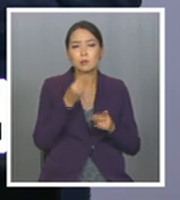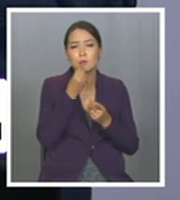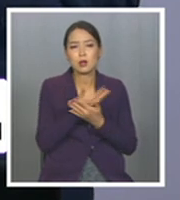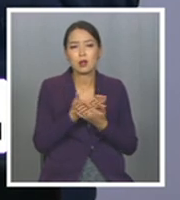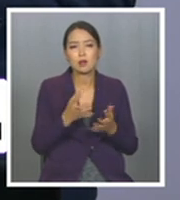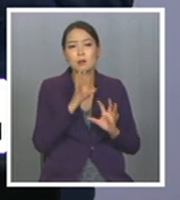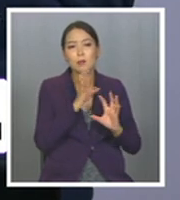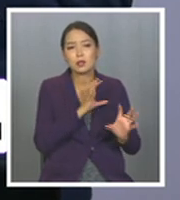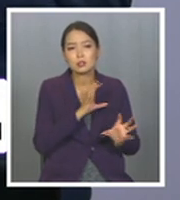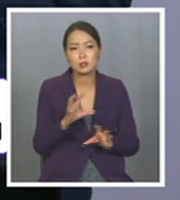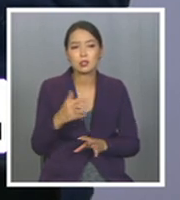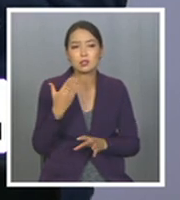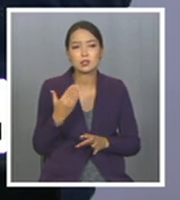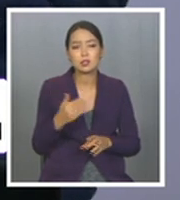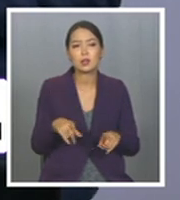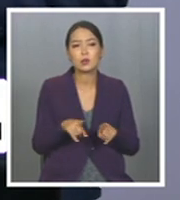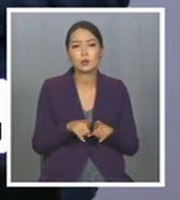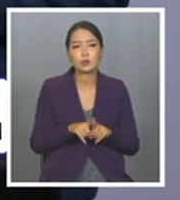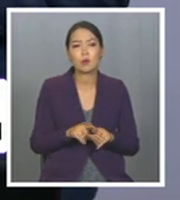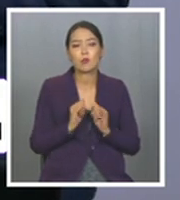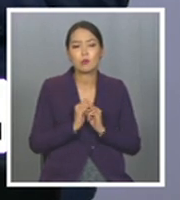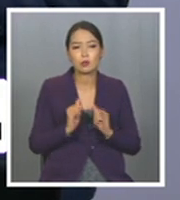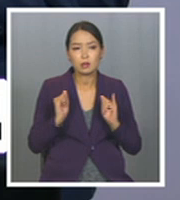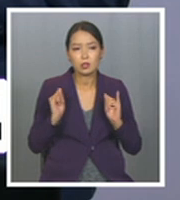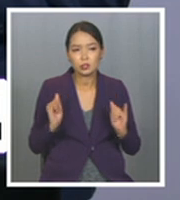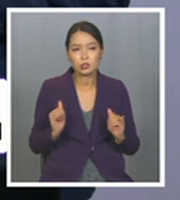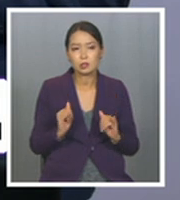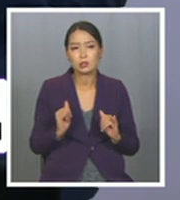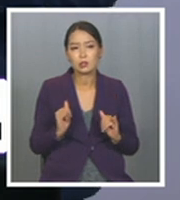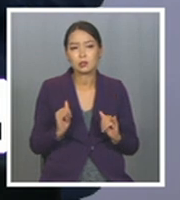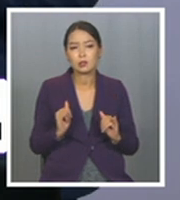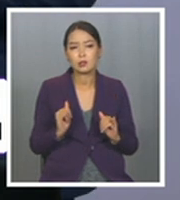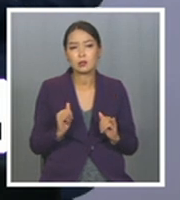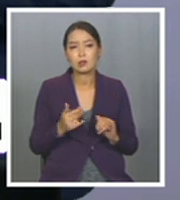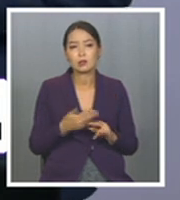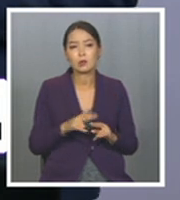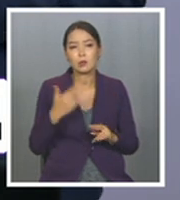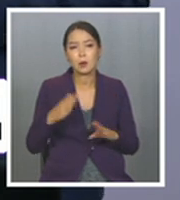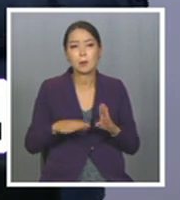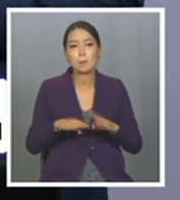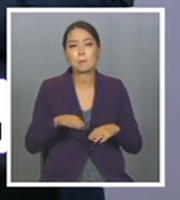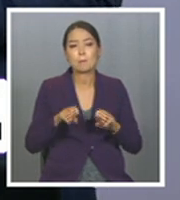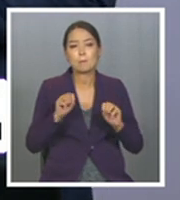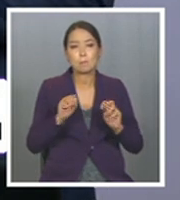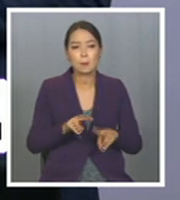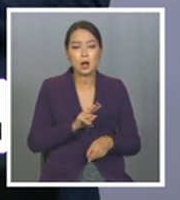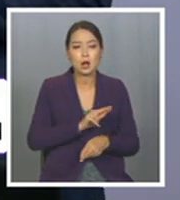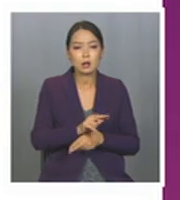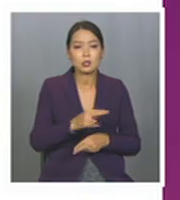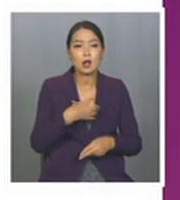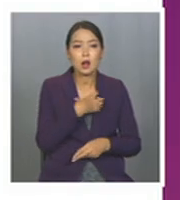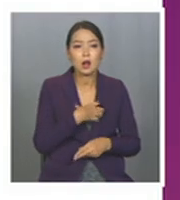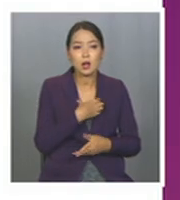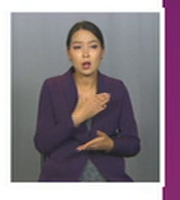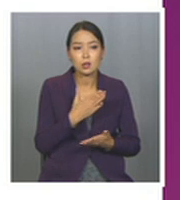өзін-өзі қамтамасыз ете алатындай деңгейге жеткізу үшін оны мамандандыру қажеттігін айтып отыр. Міне оқып қарайықшы,